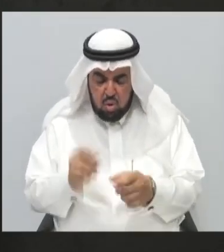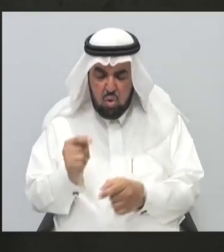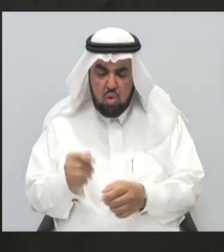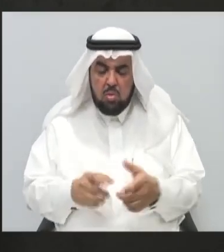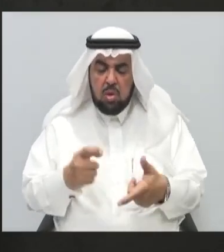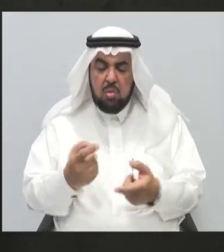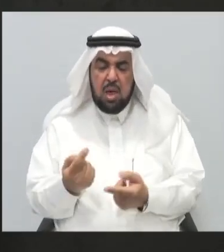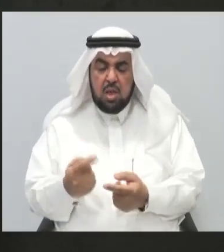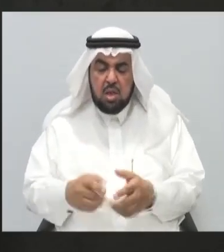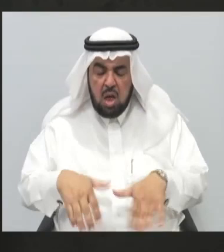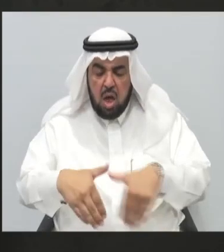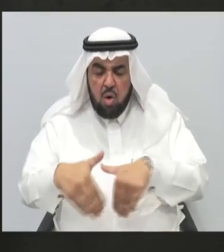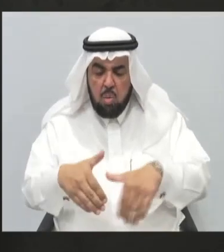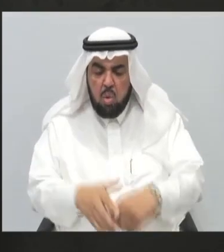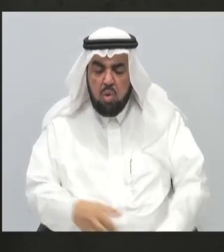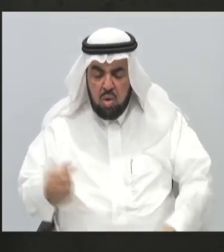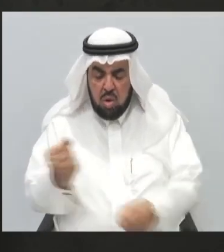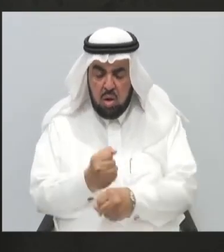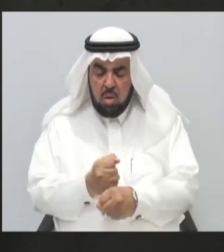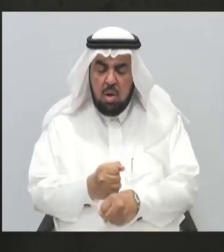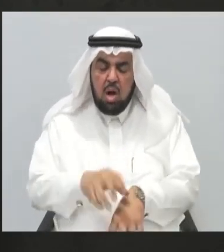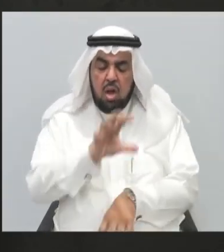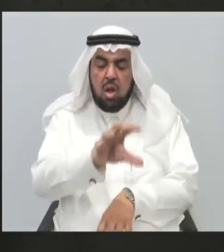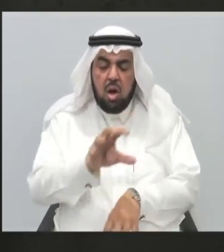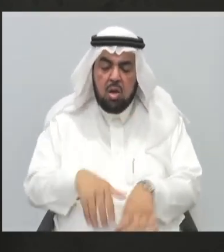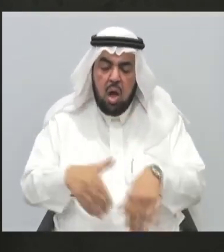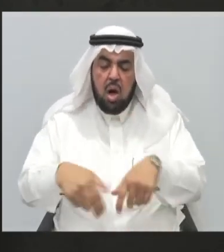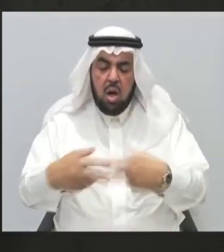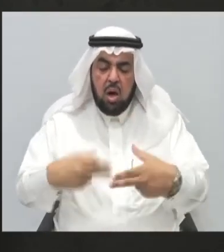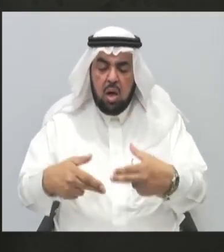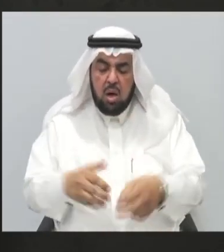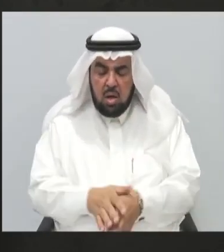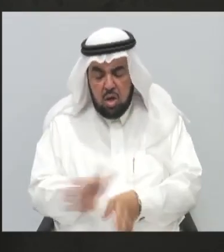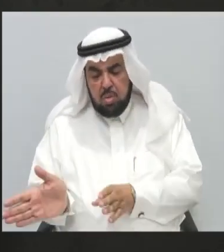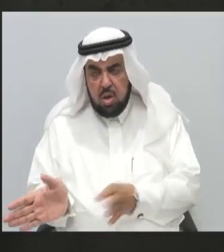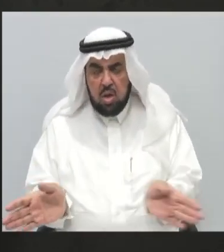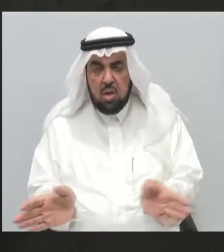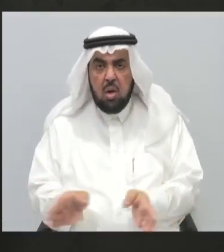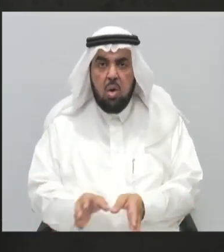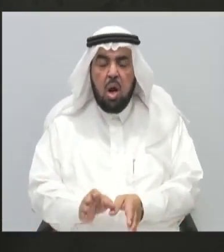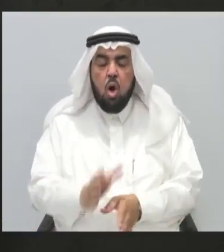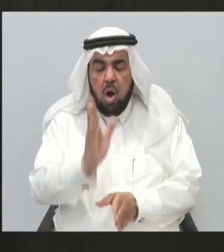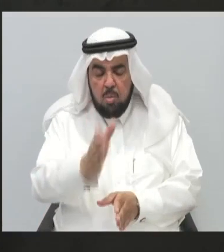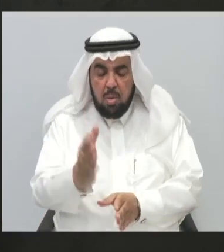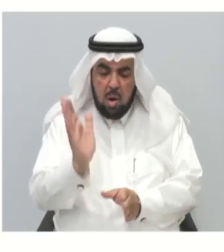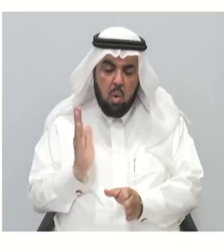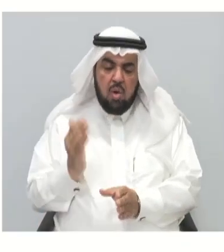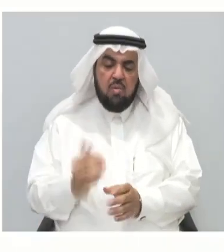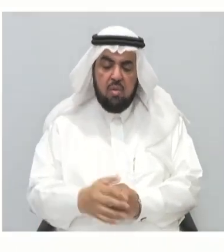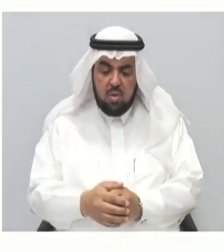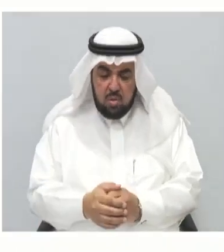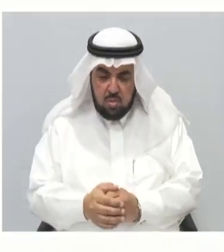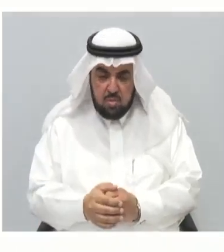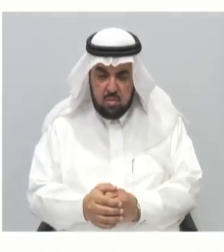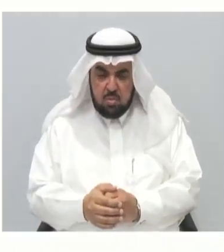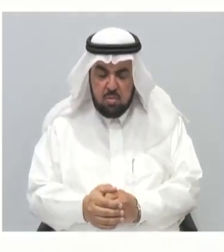من اجزاء الروبوت يستخدمها للتنقل وللتحرك اما يمينا او يسارا او اماما او خلفا